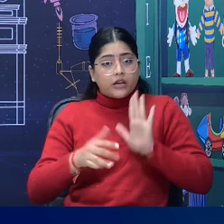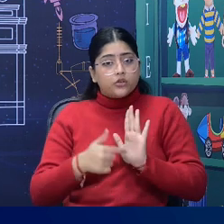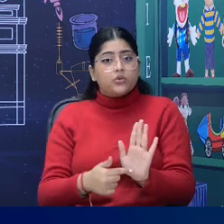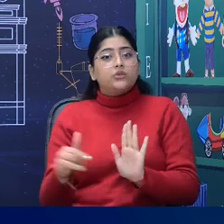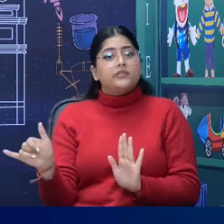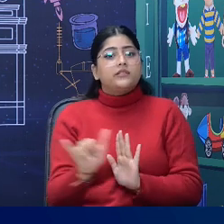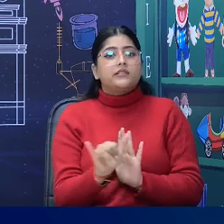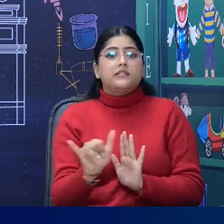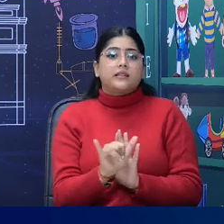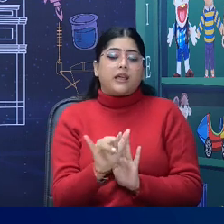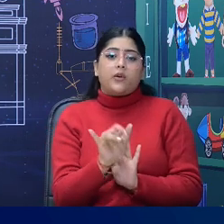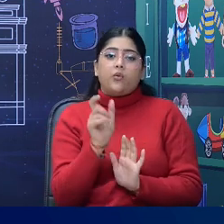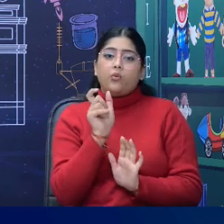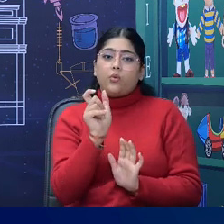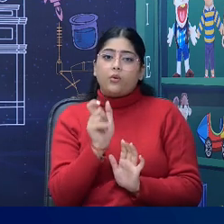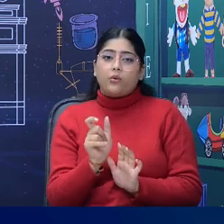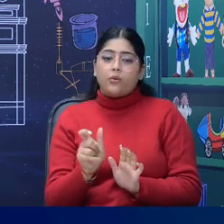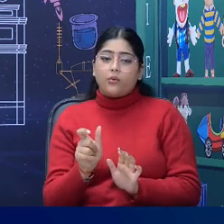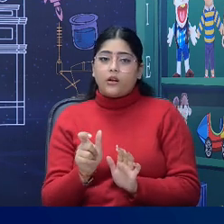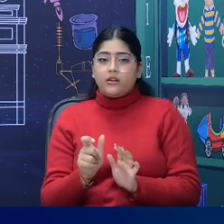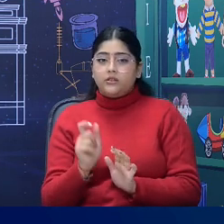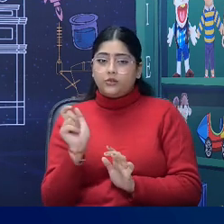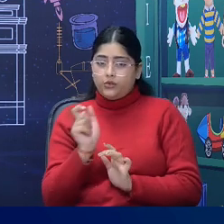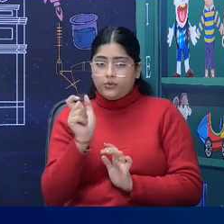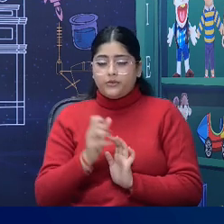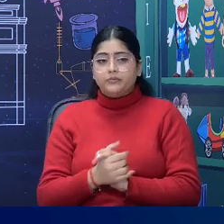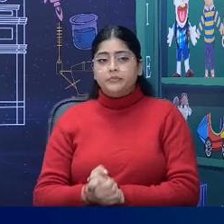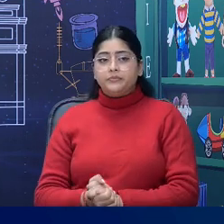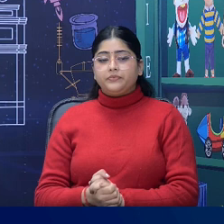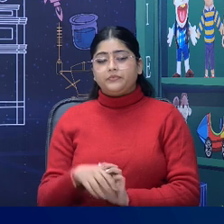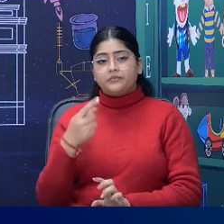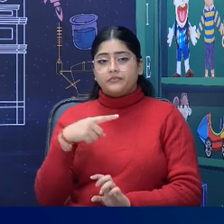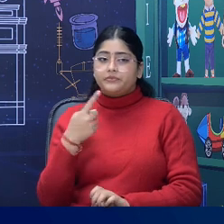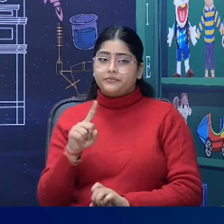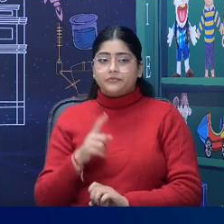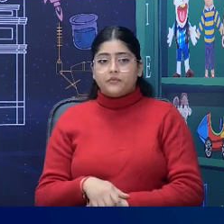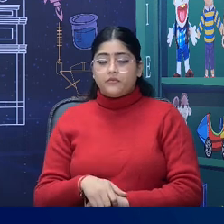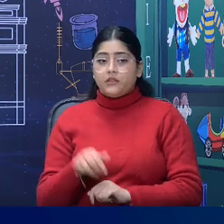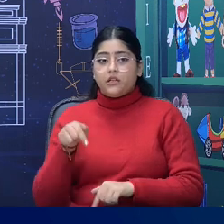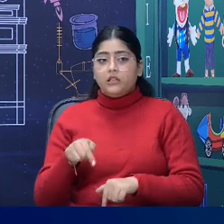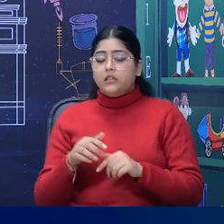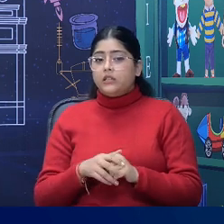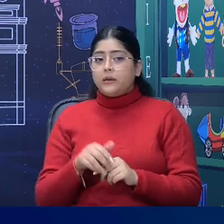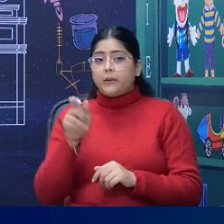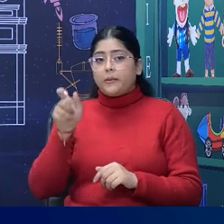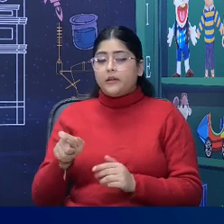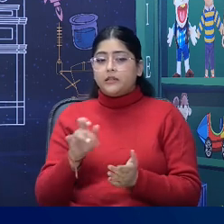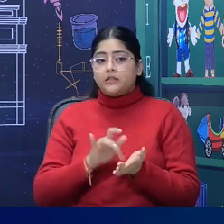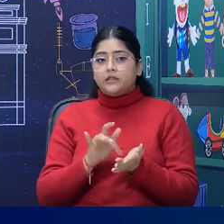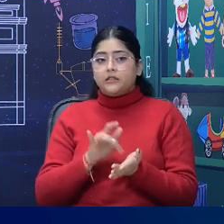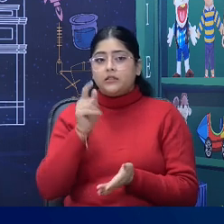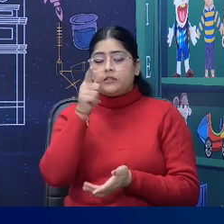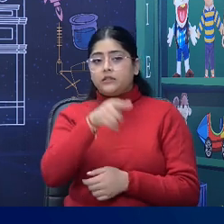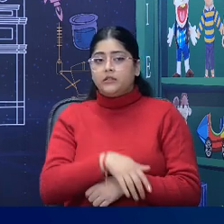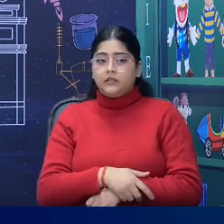अच्छी नहीं लगी लेकिन उसको लगा तो मैं भी तो सेम ही बात बोल रहा हूं बिल्कुल ठीक बात बोल रहा हूं भव्य पुरुष प्रवचन के अंत पर पहुंचते हुए कहने लगे भाइयों और